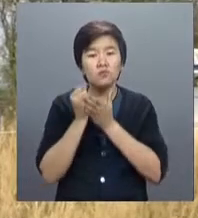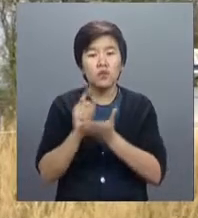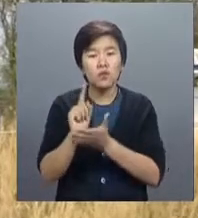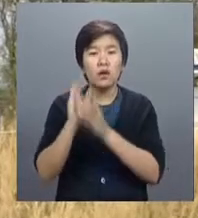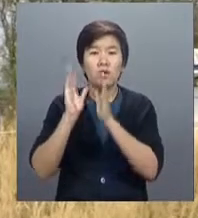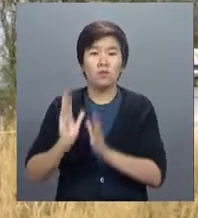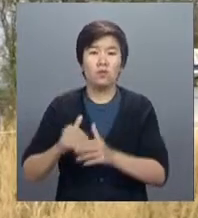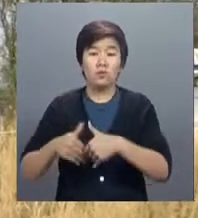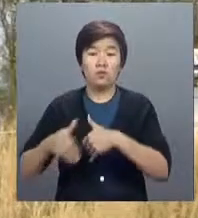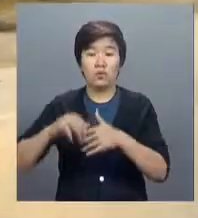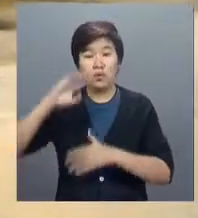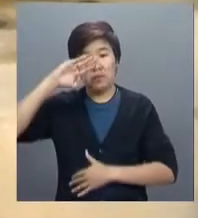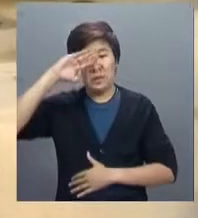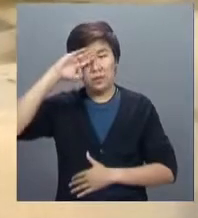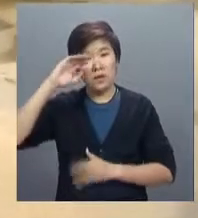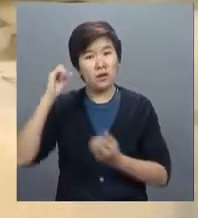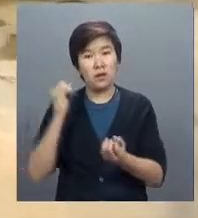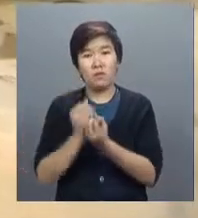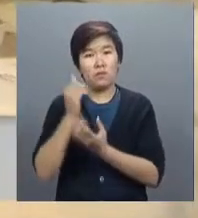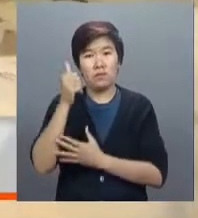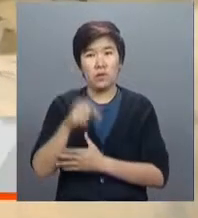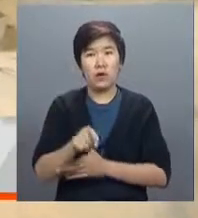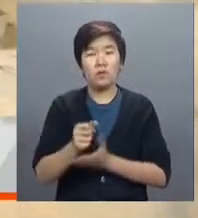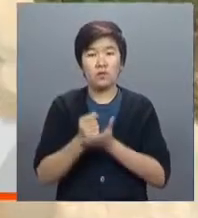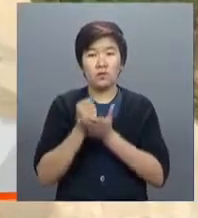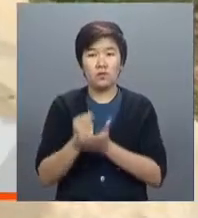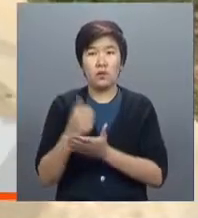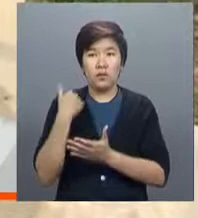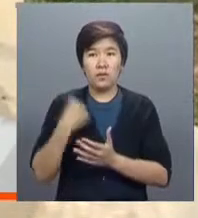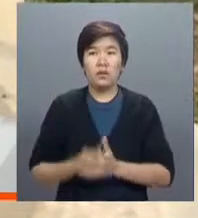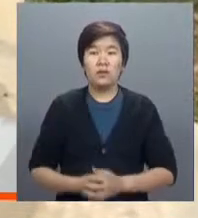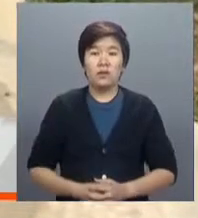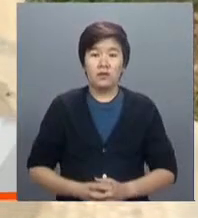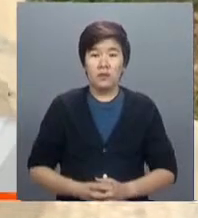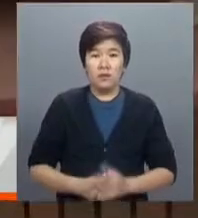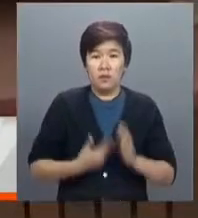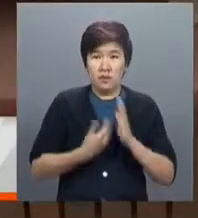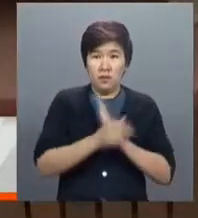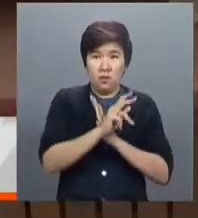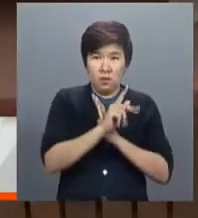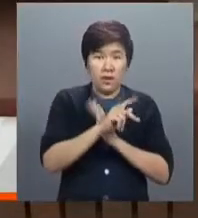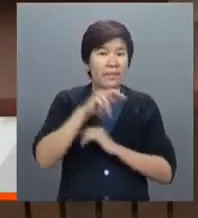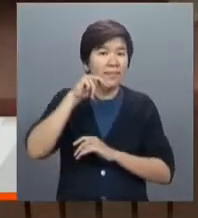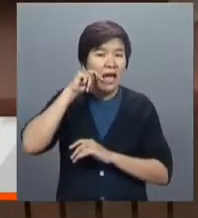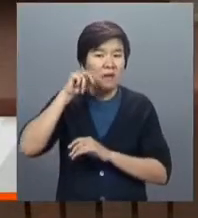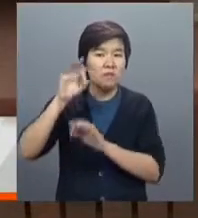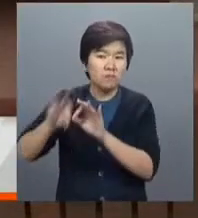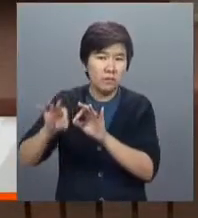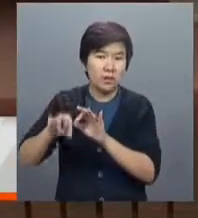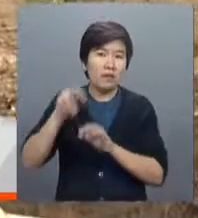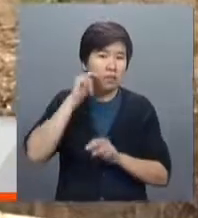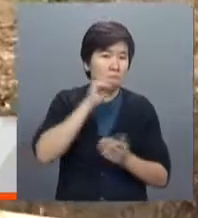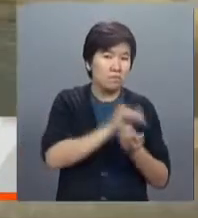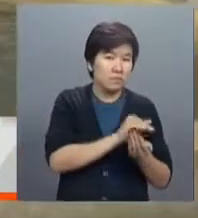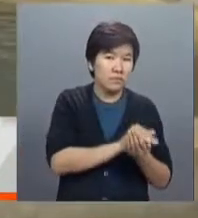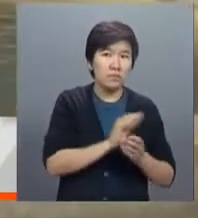เจ้าหน้าที่โรงพยาบาลเวียงเก่าอำเภอเวียงเก่าจังหวัดขอนแก่นต้องลดการใช้น้ำในภาคส่วนอื่นและเก็บน้ำไว้ใช้ในกรณีจำเ